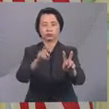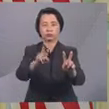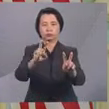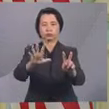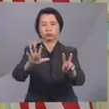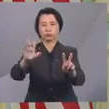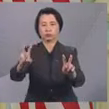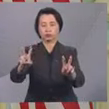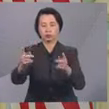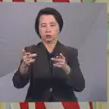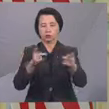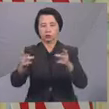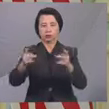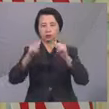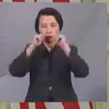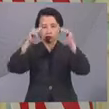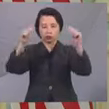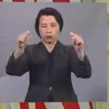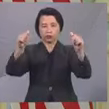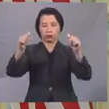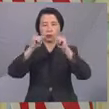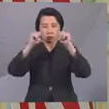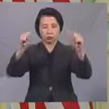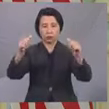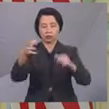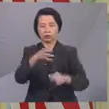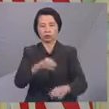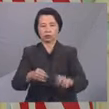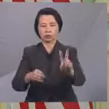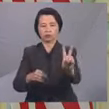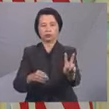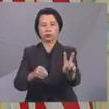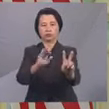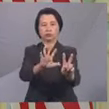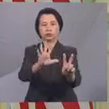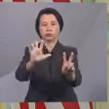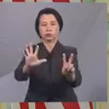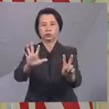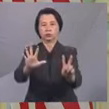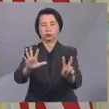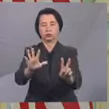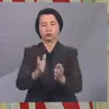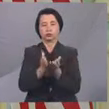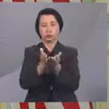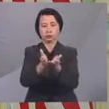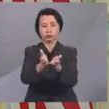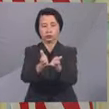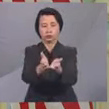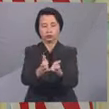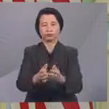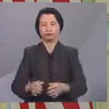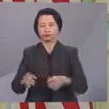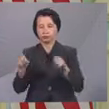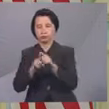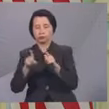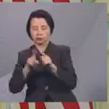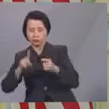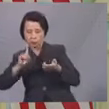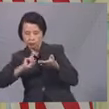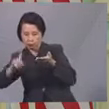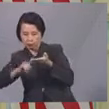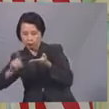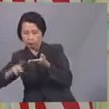2,252 kenderaan awam dan 255 vessel. Turut diperiksa